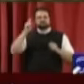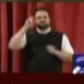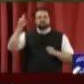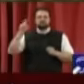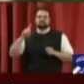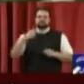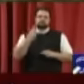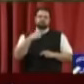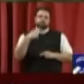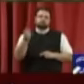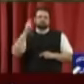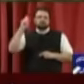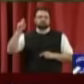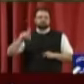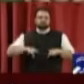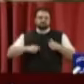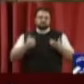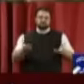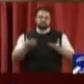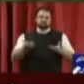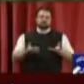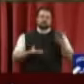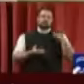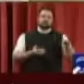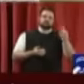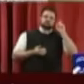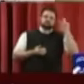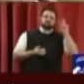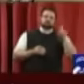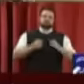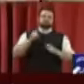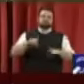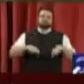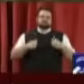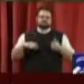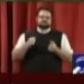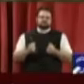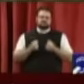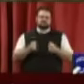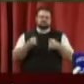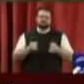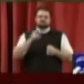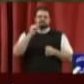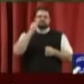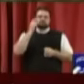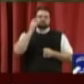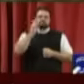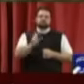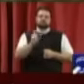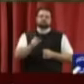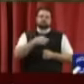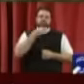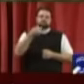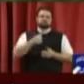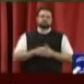ușoară, unei au avut credințele că viața e grea. Just! Exact! Și astăzi vorbeam cu o clientă de-a mea care, e zice, dom'le, de ce